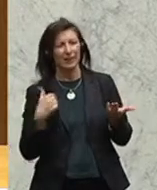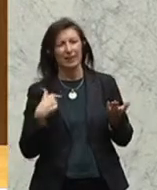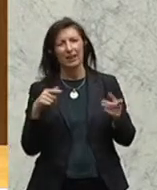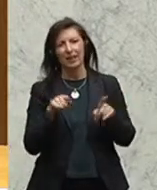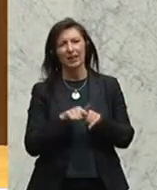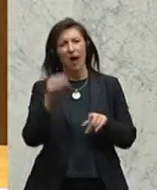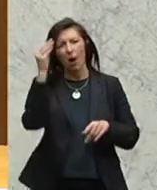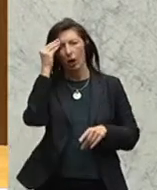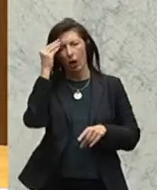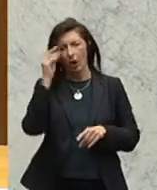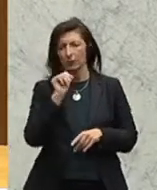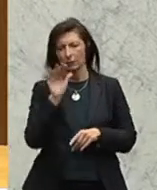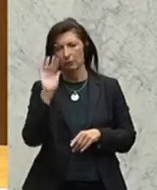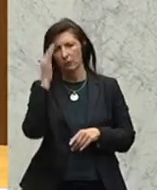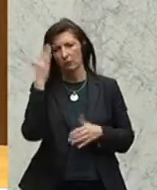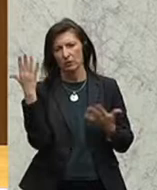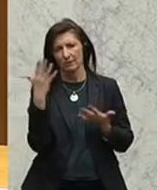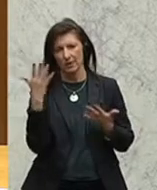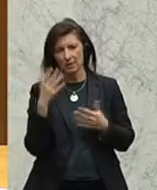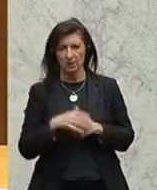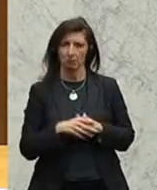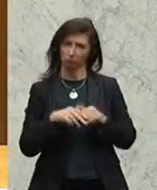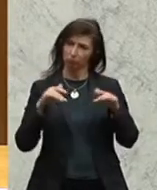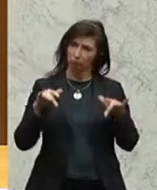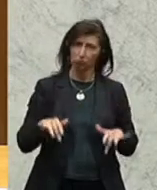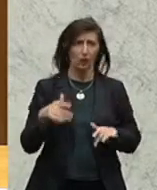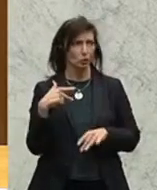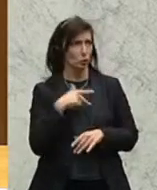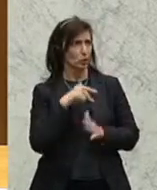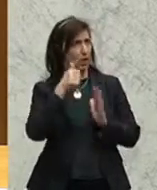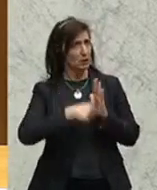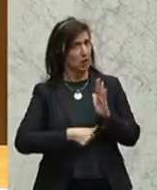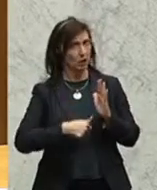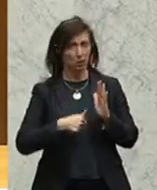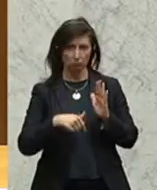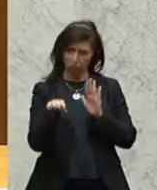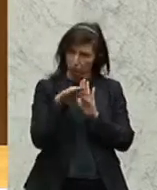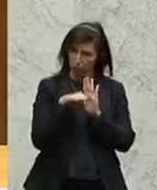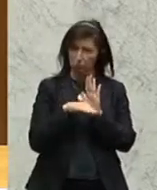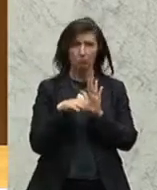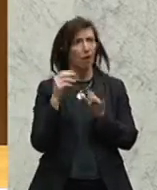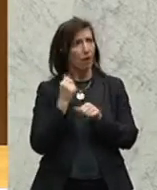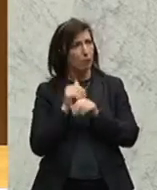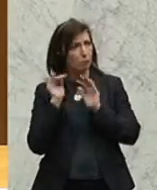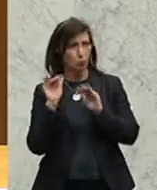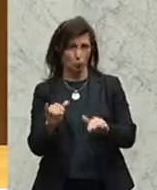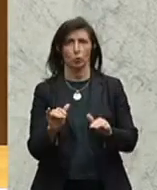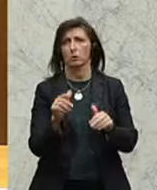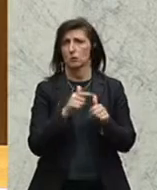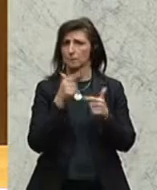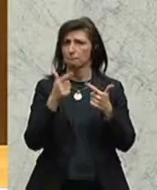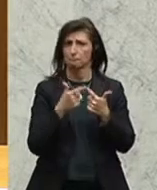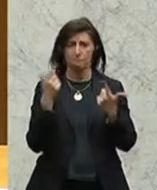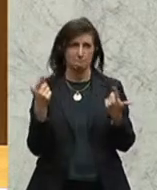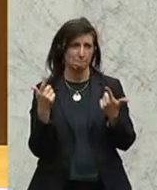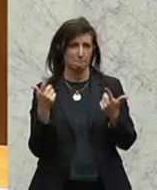unterschätzt, dass man unsere Sozialstandards und unsere Arbeitsschutzbestimmungen, die wir in Österreich haben,